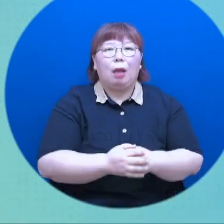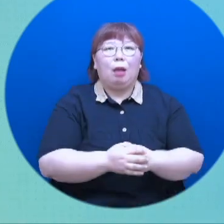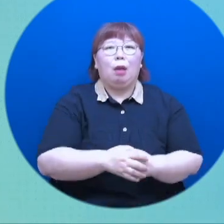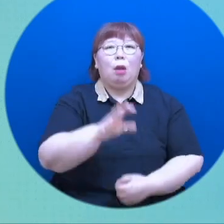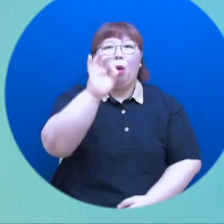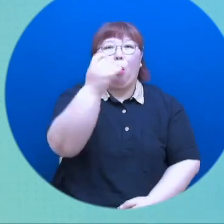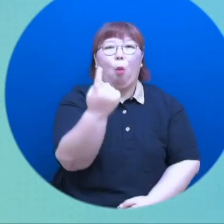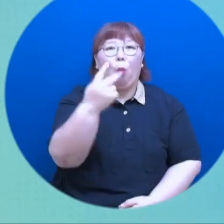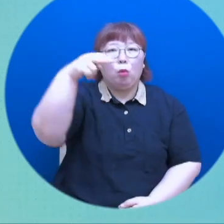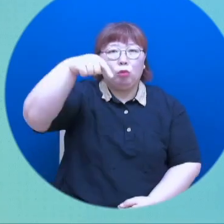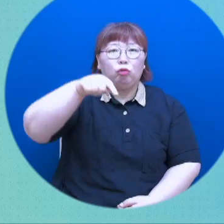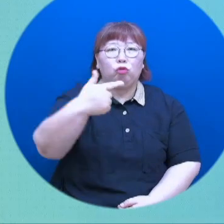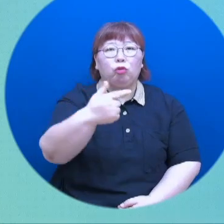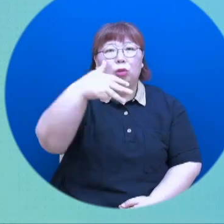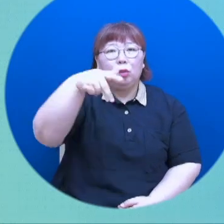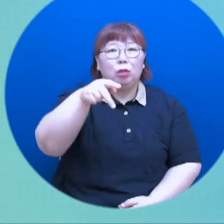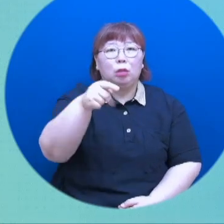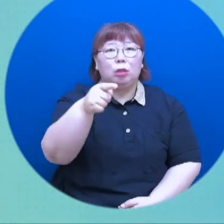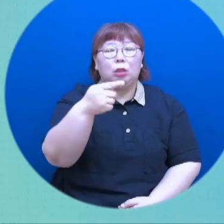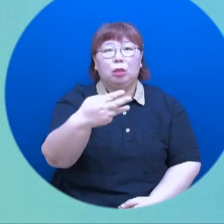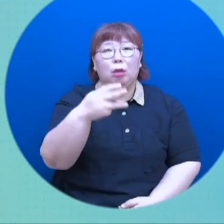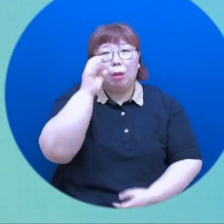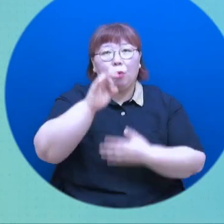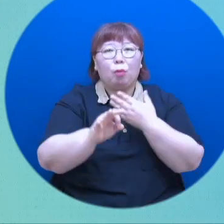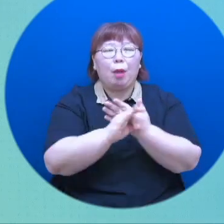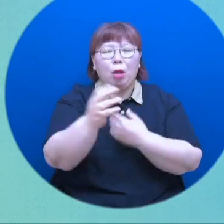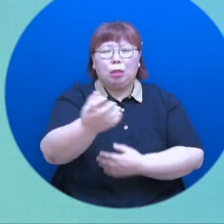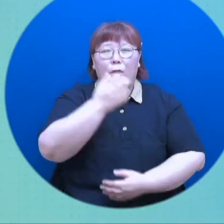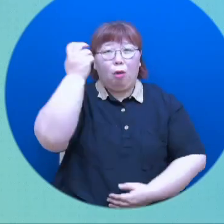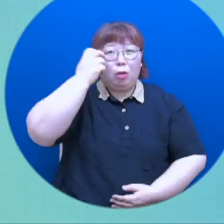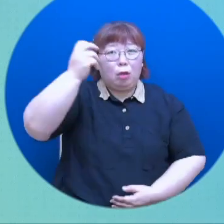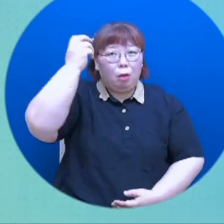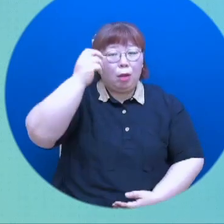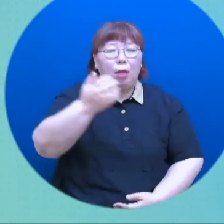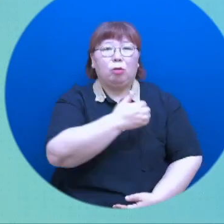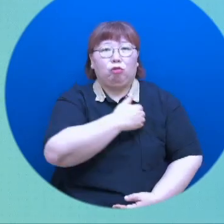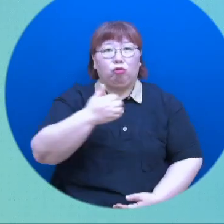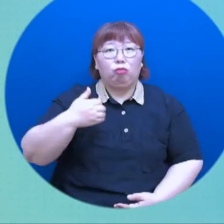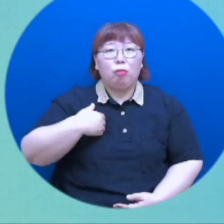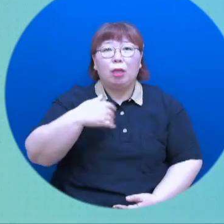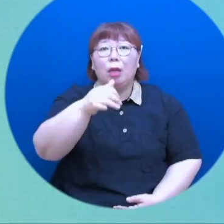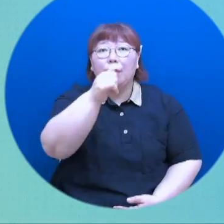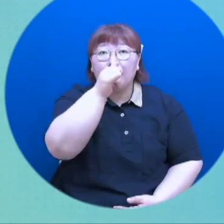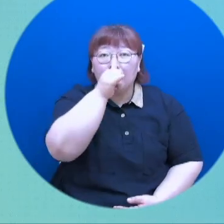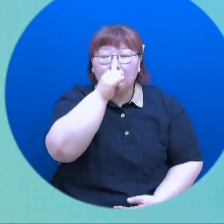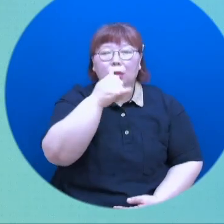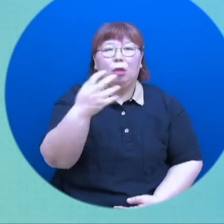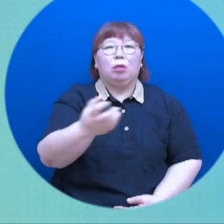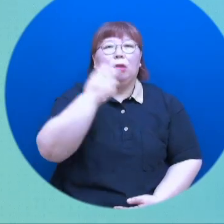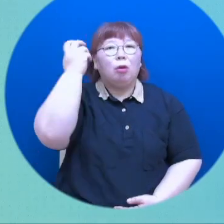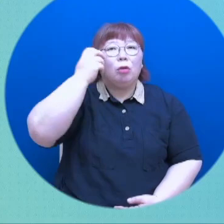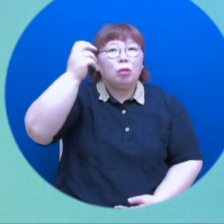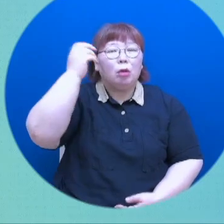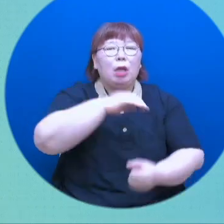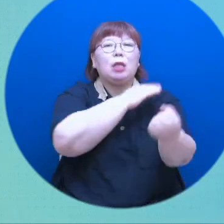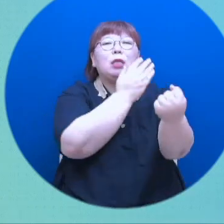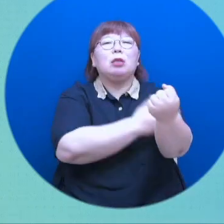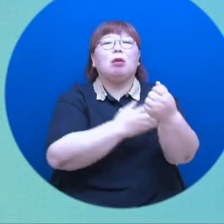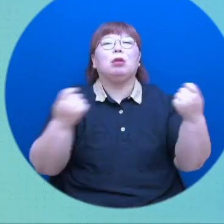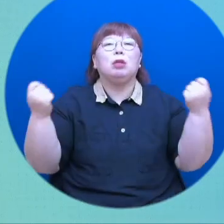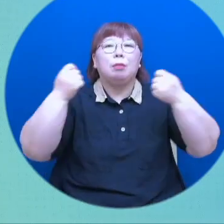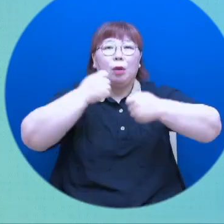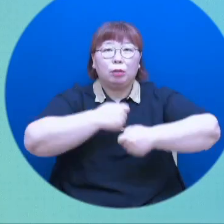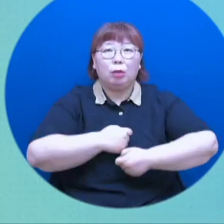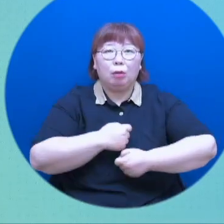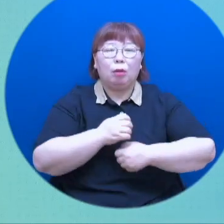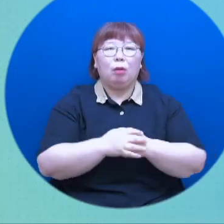날에 그에게 성령의 충만함을 부어주시고 성령의 능력을 덧입었던 베드로, 여러분